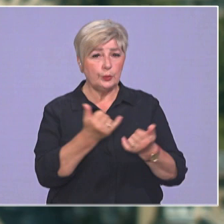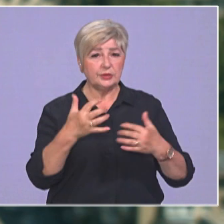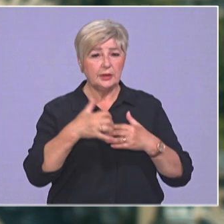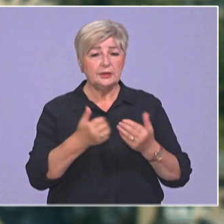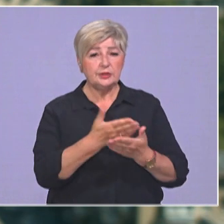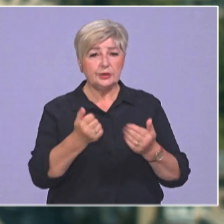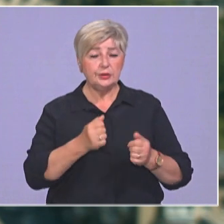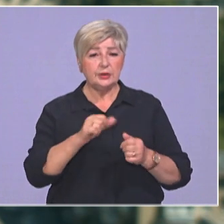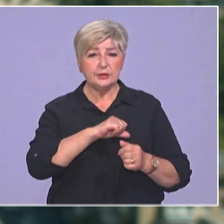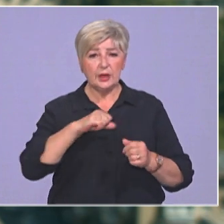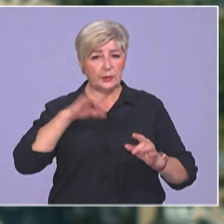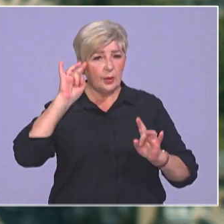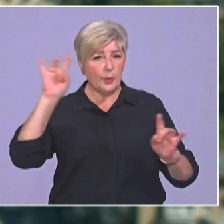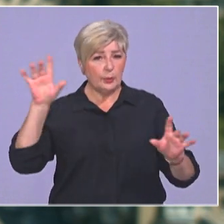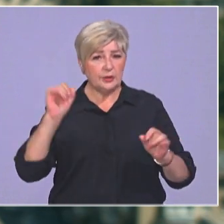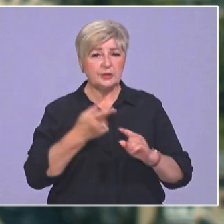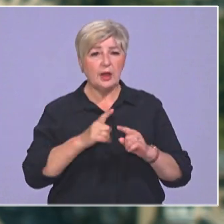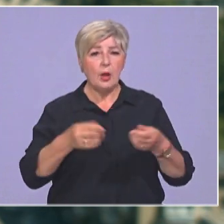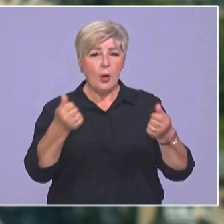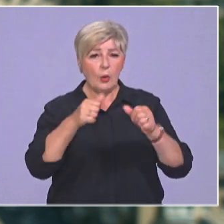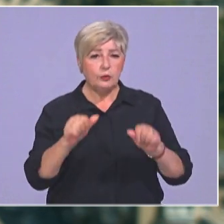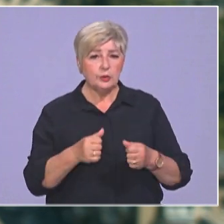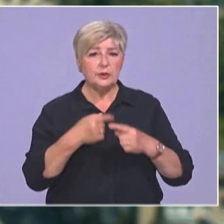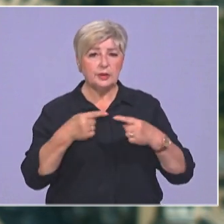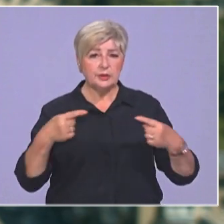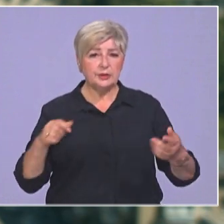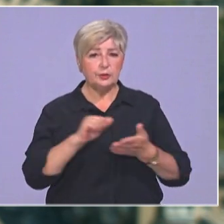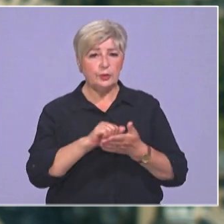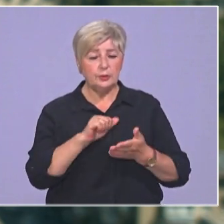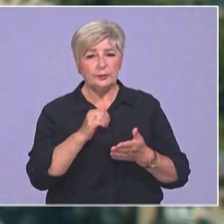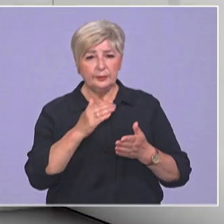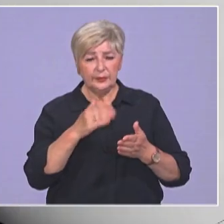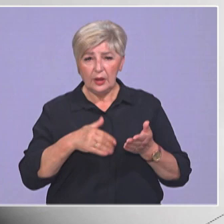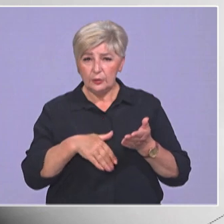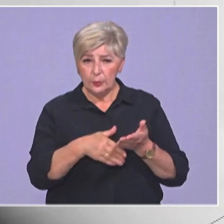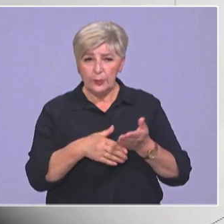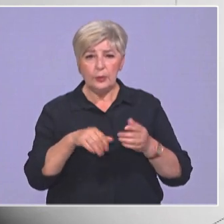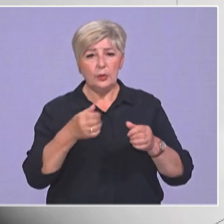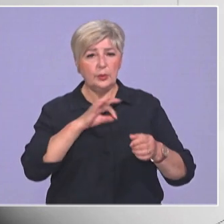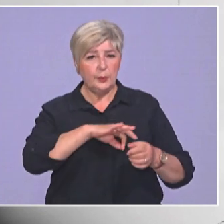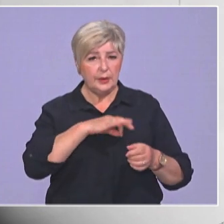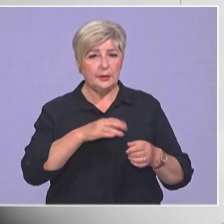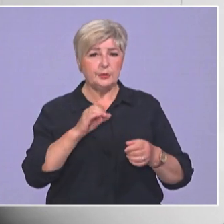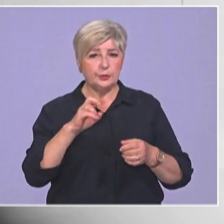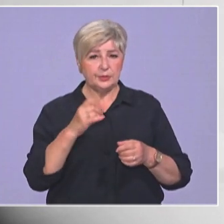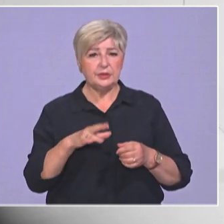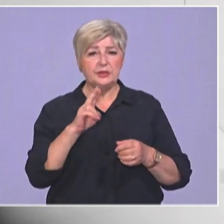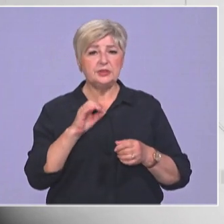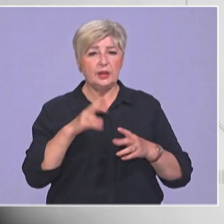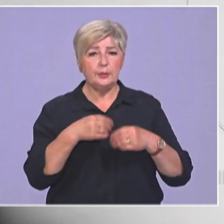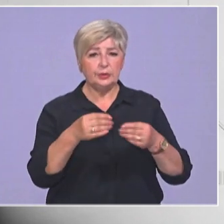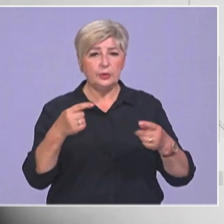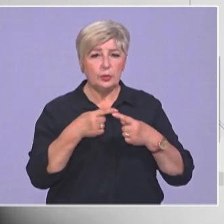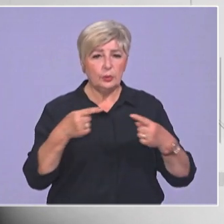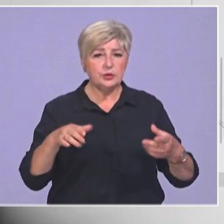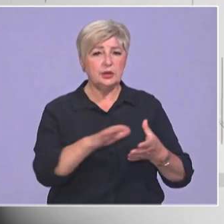них найпопулярніші – це оформлення різноманітних допомог, пільг, субсидій. ЦНАПи працюють у кожній з громад регіону. В